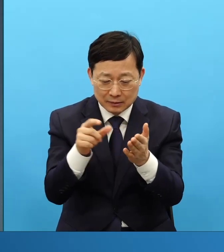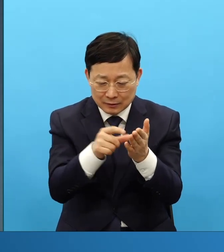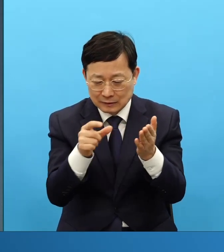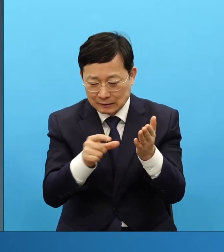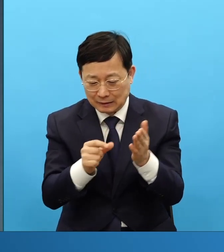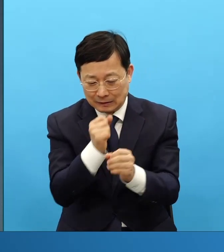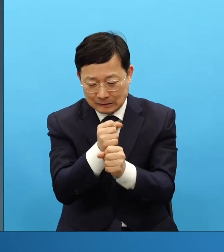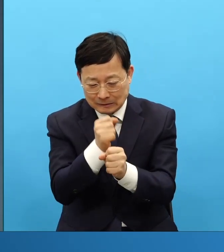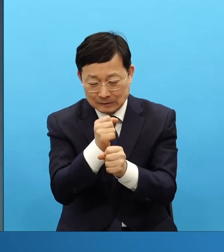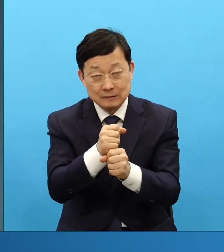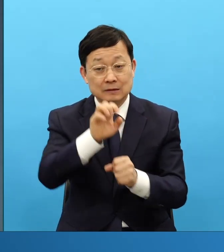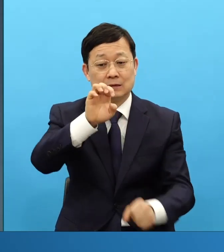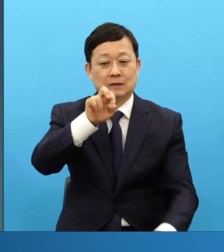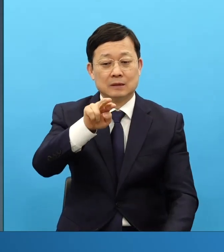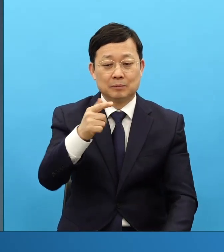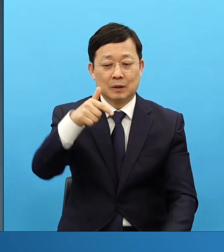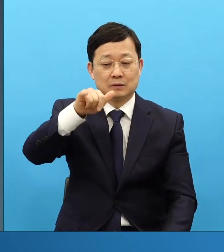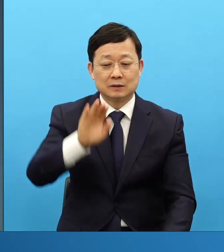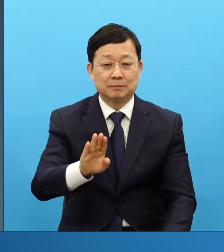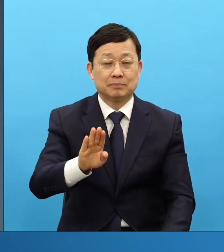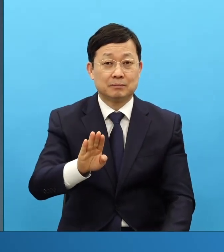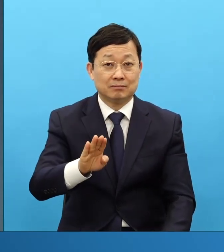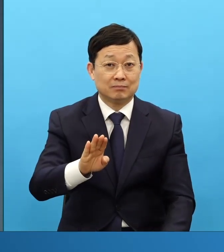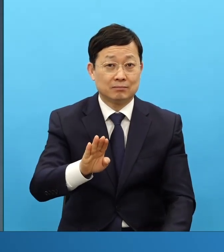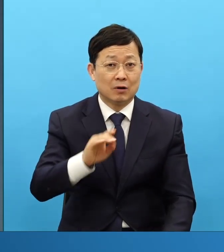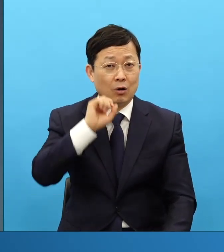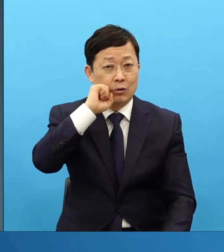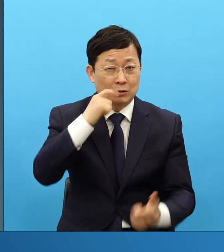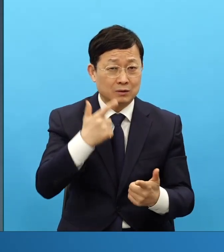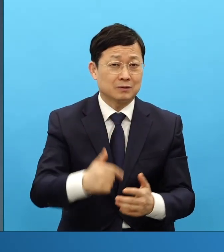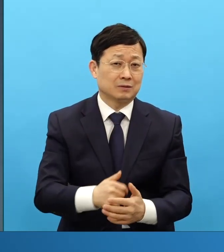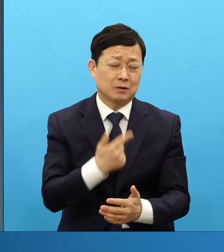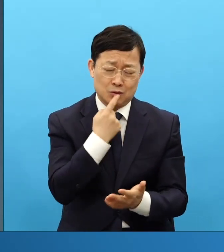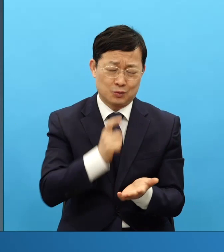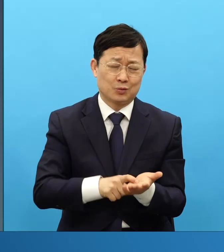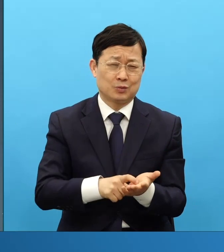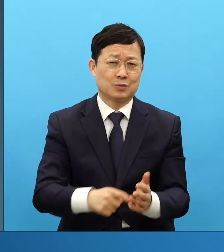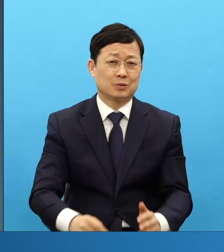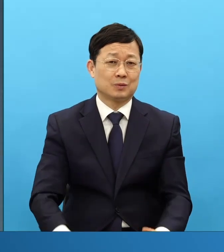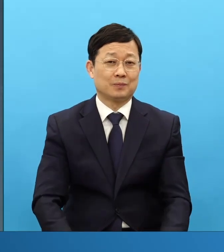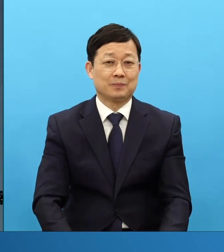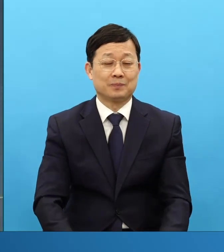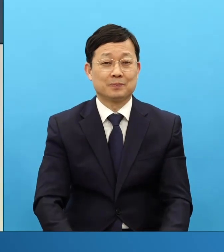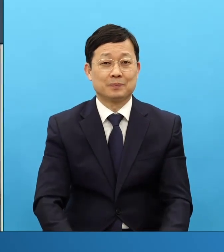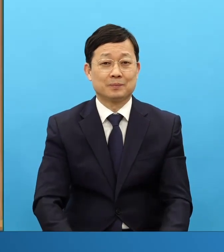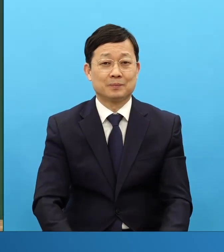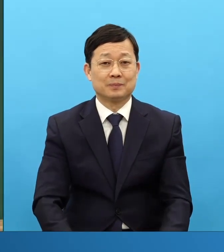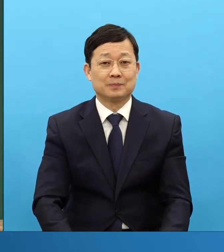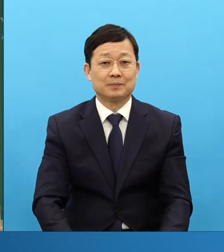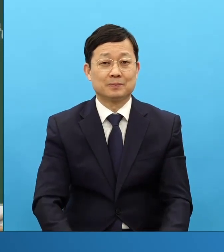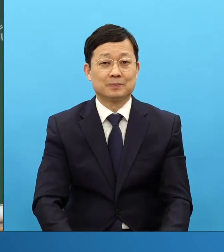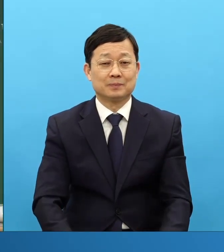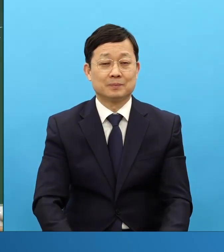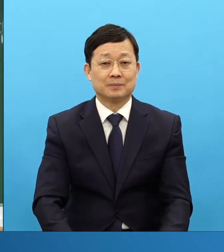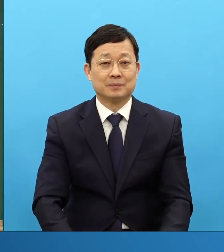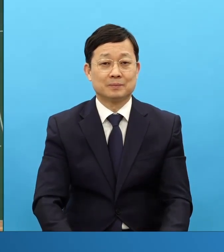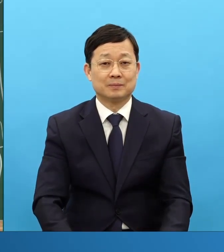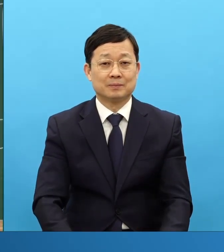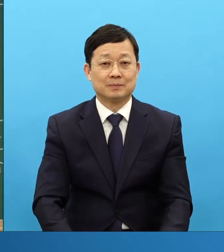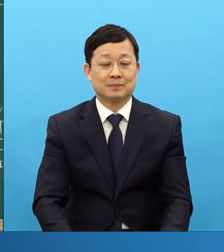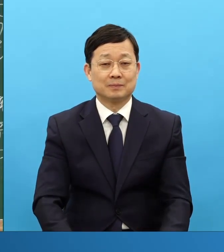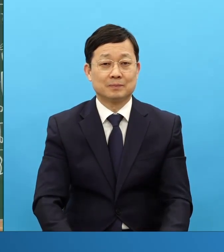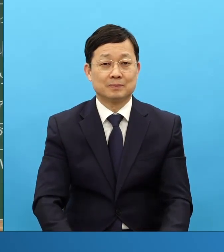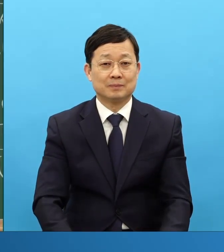word becomes your answer. 이거 하나도 어려운 얘기 아닙니다. It's not difficult at all. 안 하는 사람 왜 안